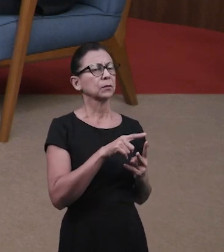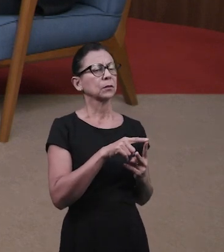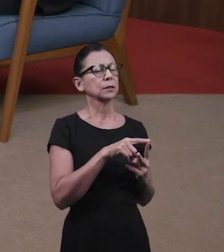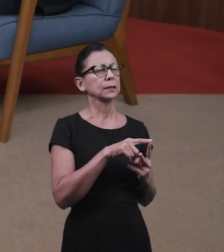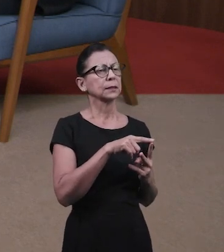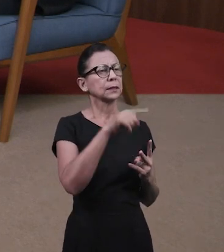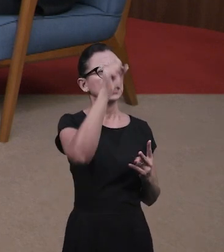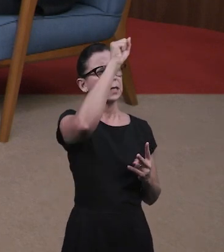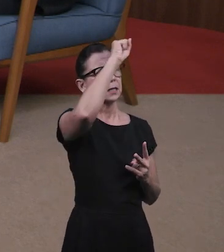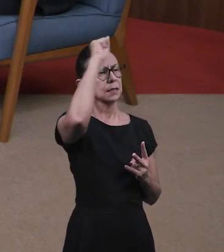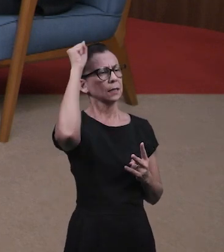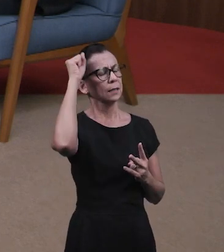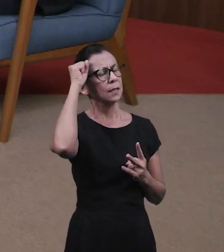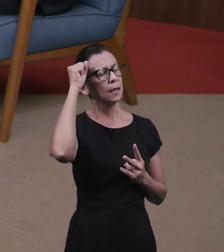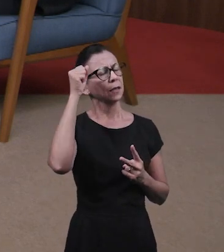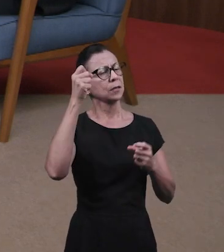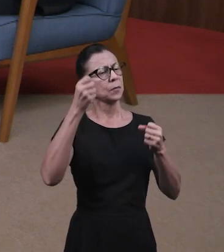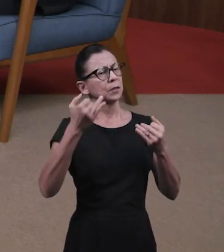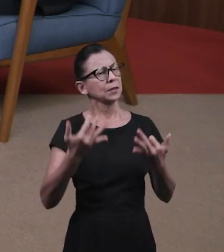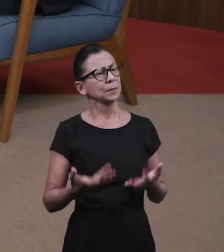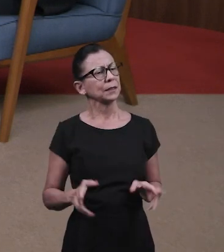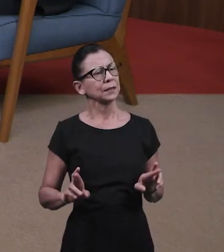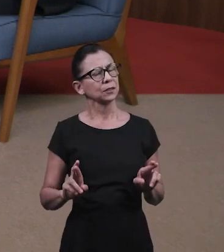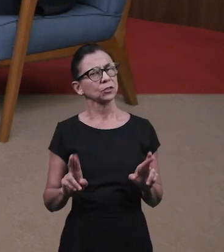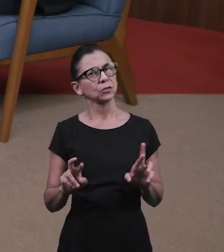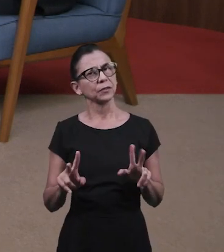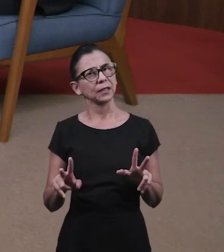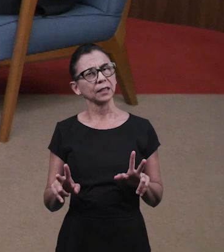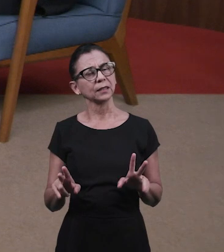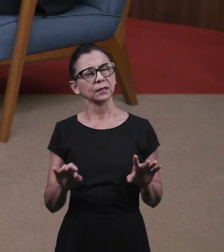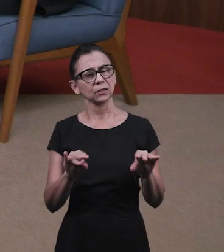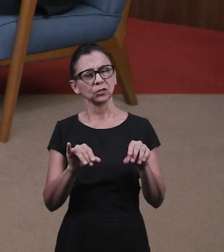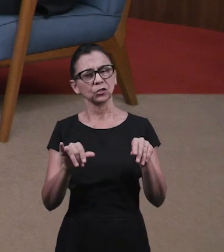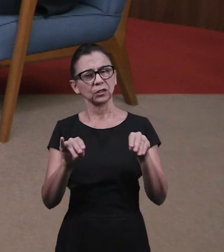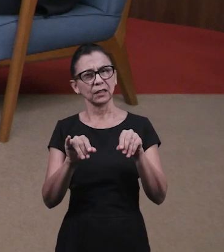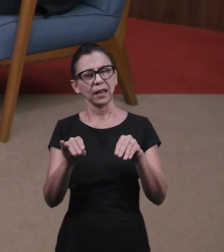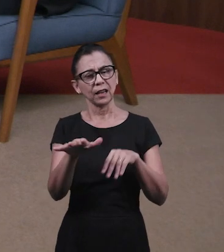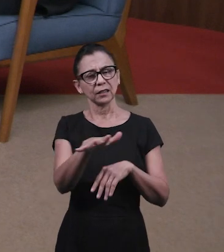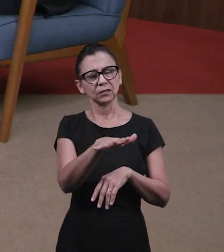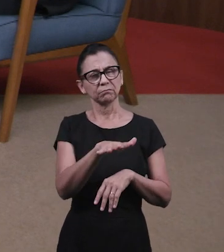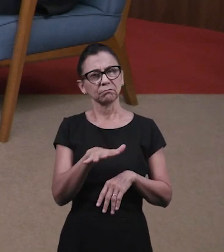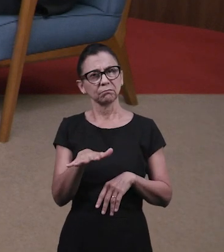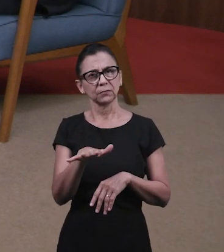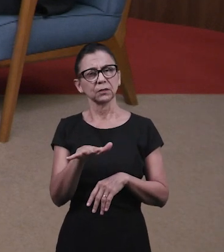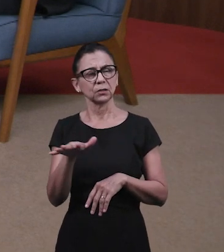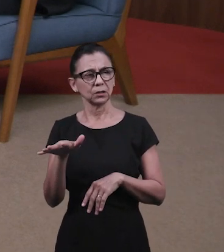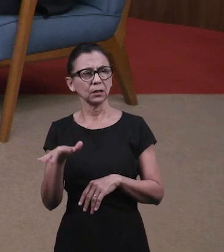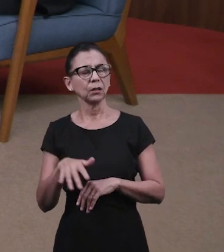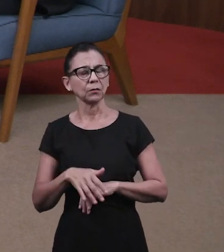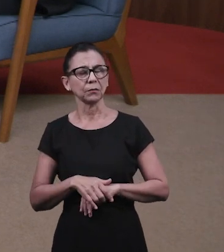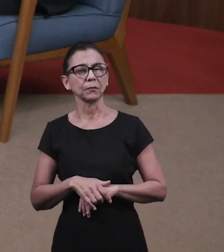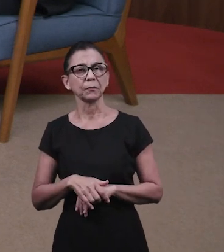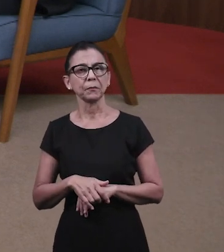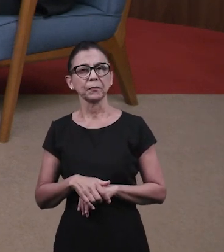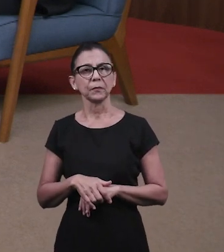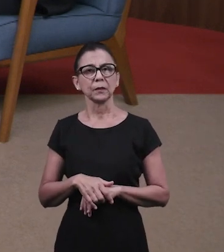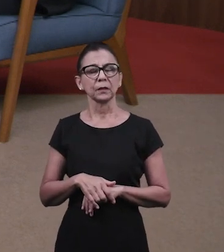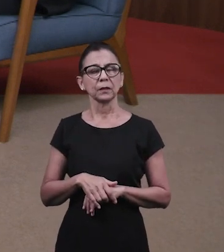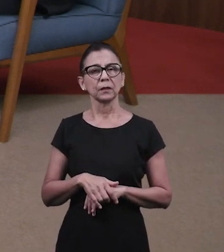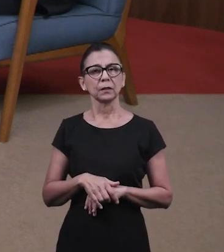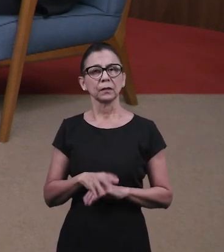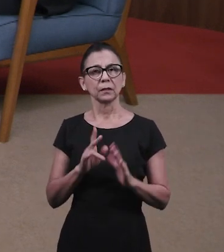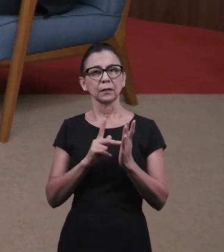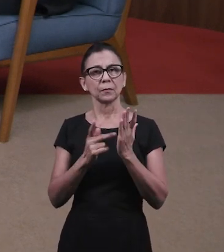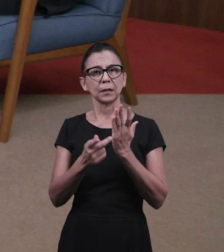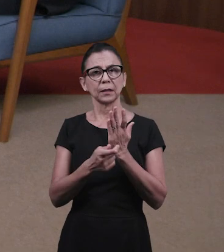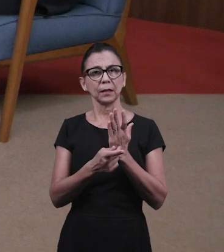Vous pouvez commenter un petit peu ces différences de terrain, les diverses situations que le Seigneur Jésus met dans la